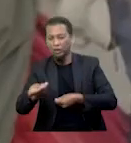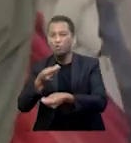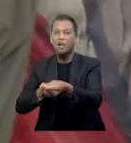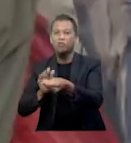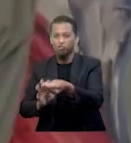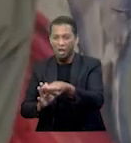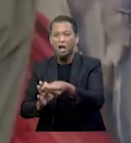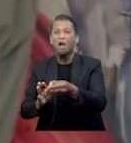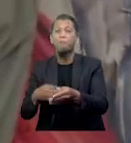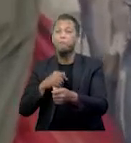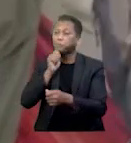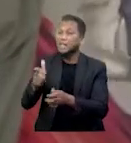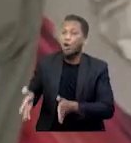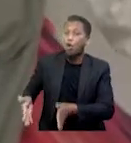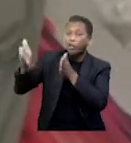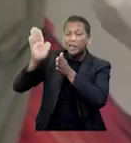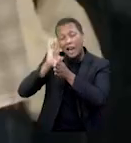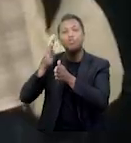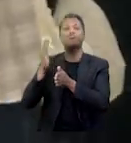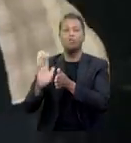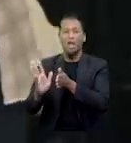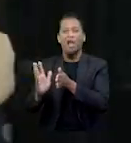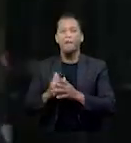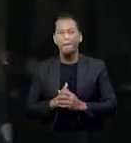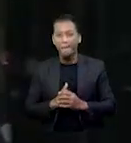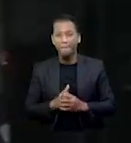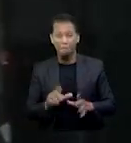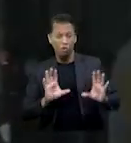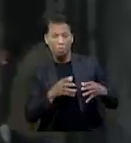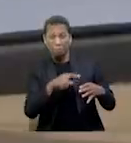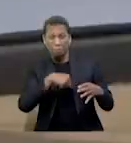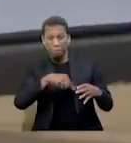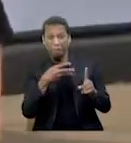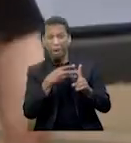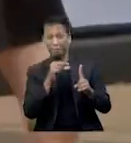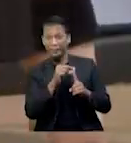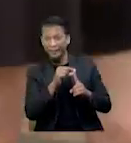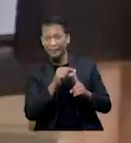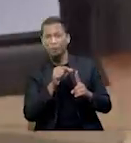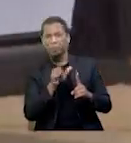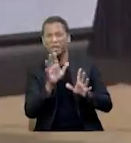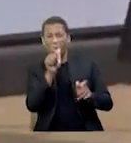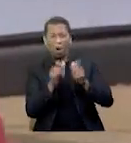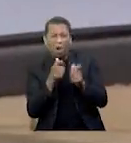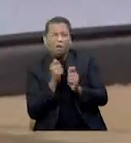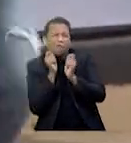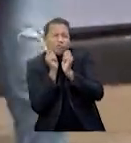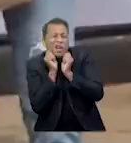penyelenggara, konser grup K-pop terpopuler di dunia ini akan dihadiri puluhan ribu penonton. Lebih dari 1.000 personil